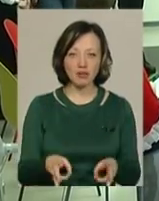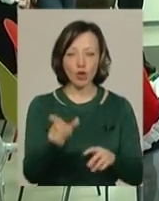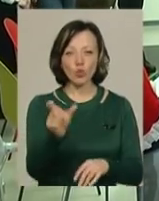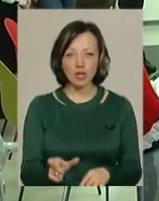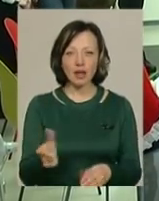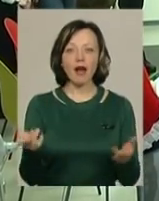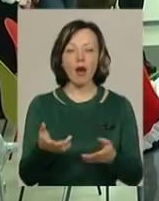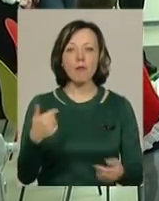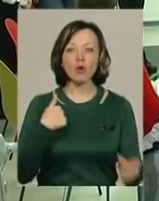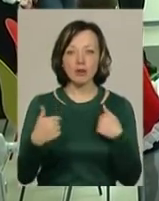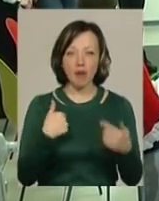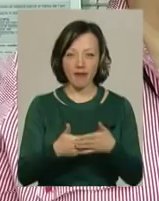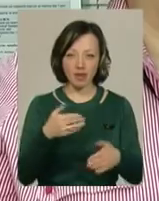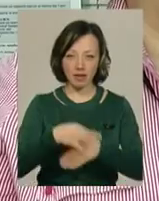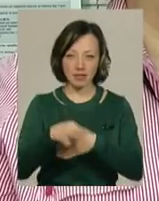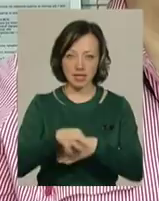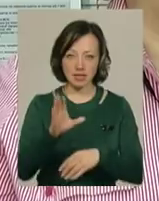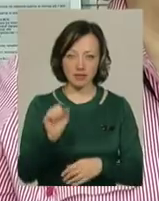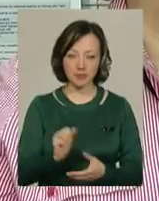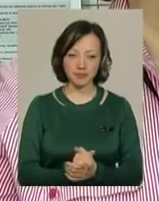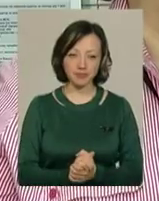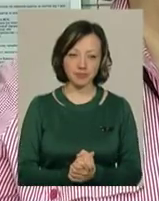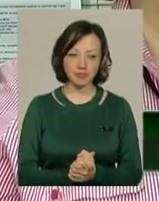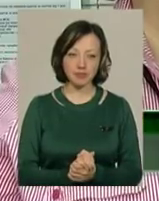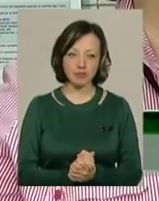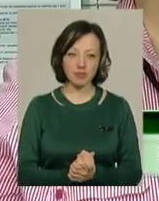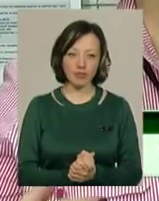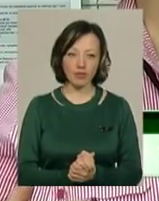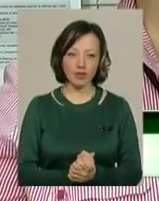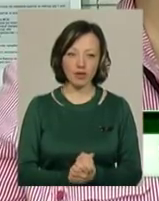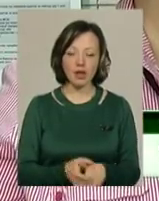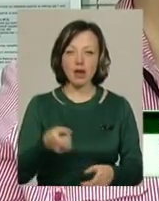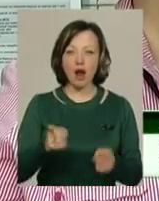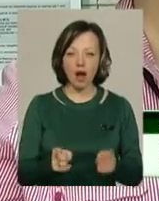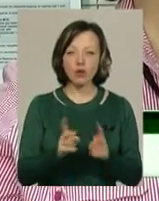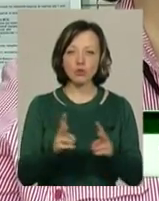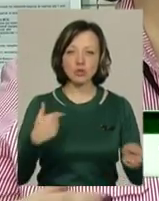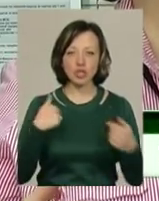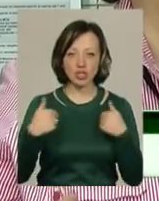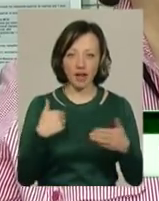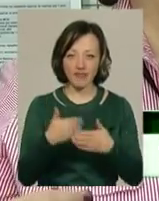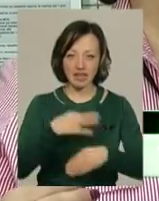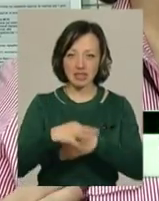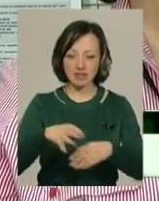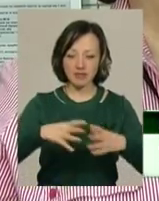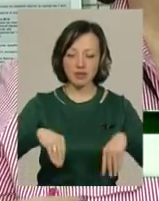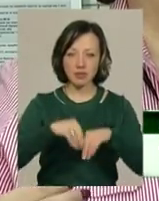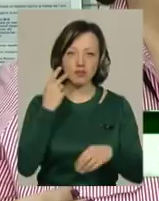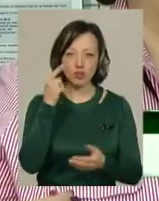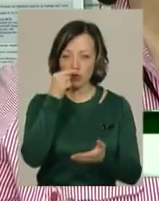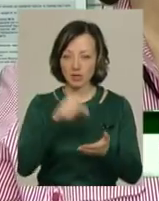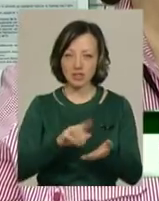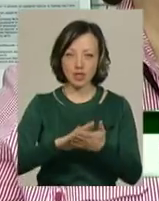«людина, яка потерпає від насильства». Єдині реально люди, які страждають від насильства в сім'ї і які завжди